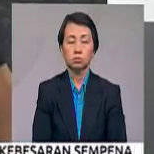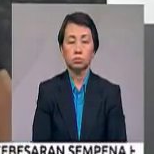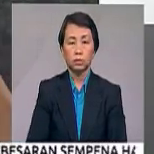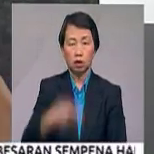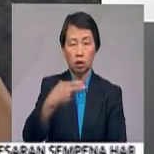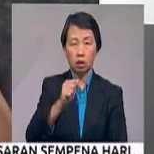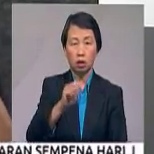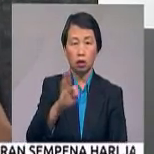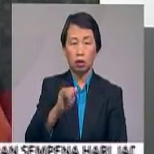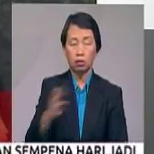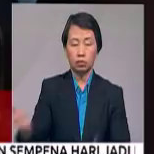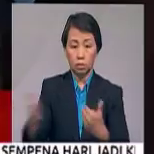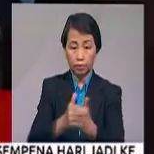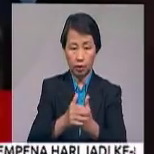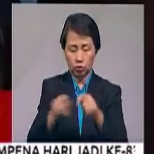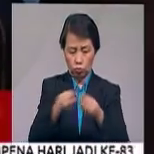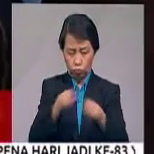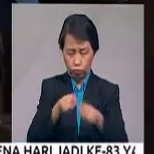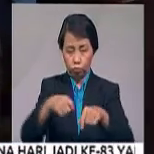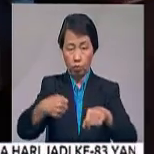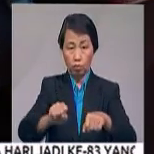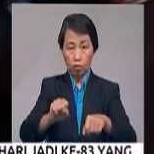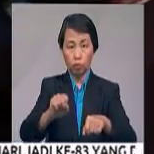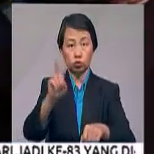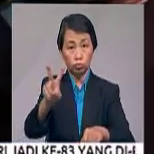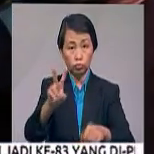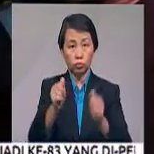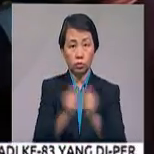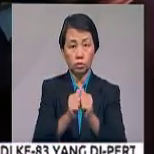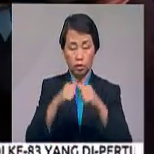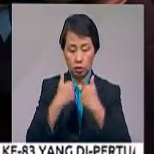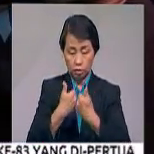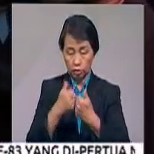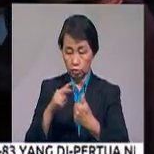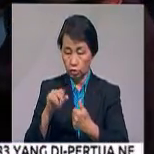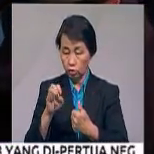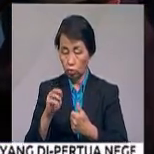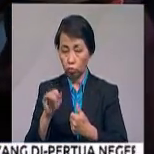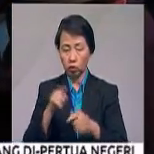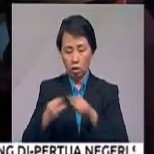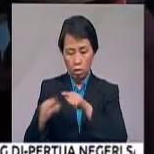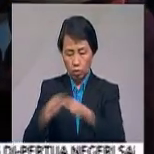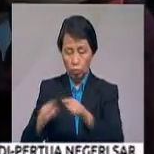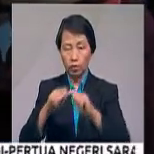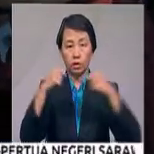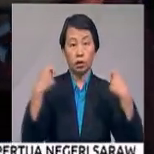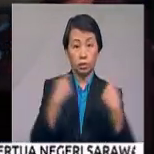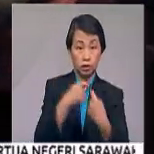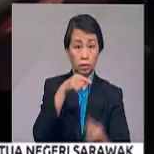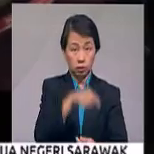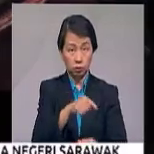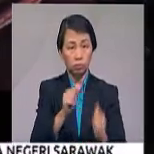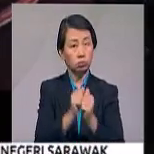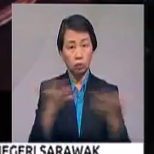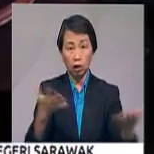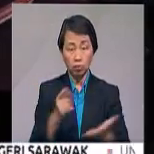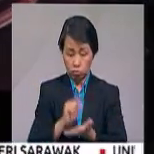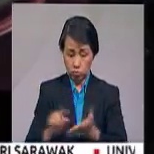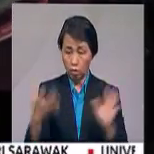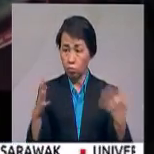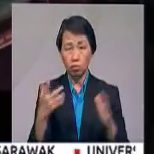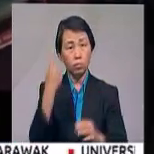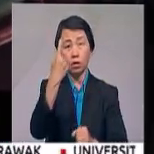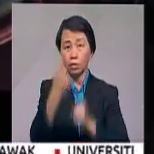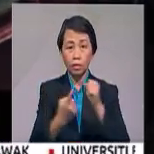Hafiz Syahrin yang kembali ke saingan Moto2 bersama pasukan Angel Nyoto dan akan berlumba untuk pasukan berkenaan tanpa sebarang gaji selama